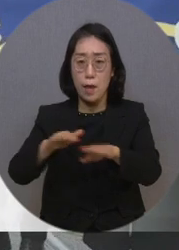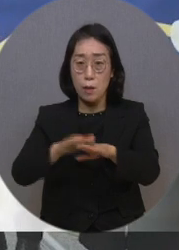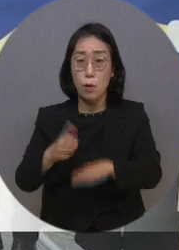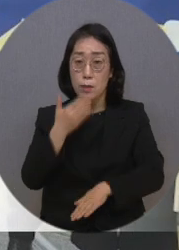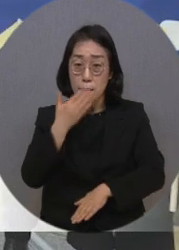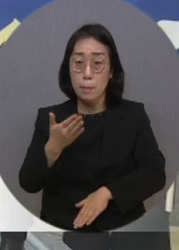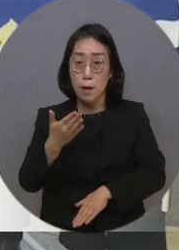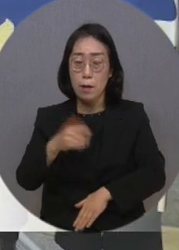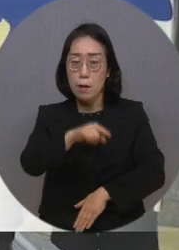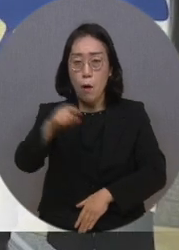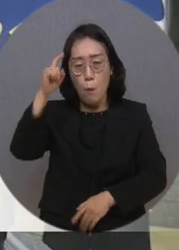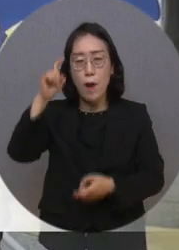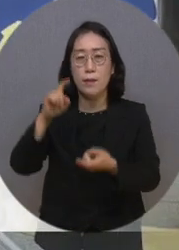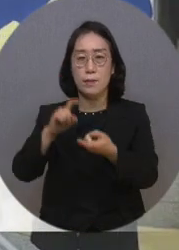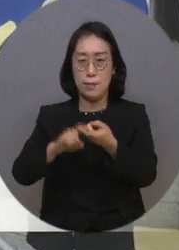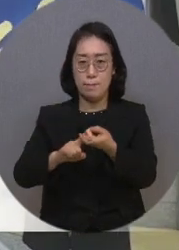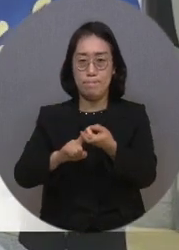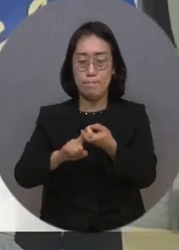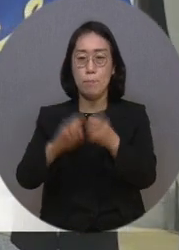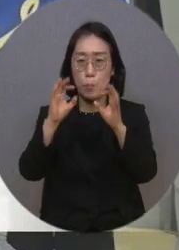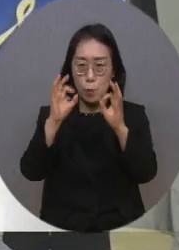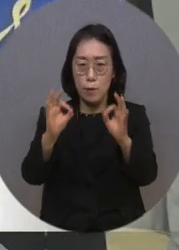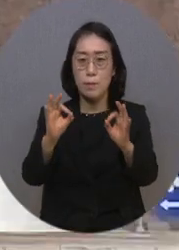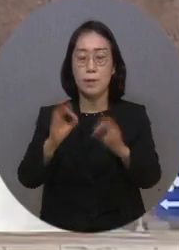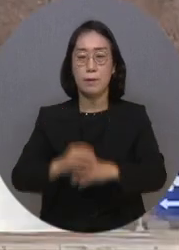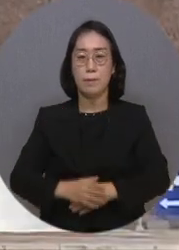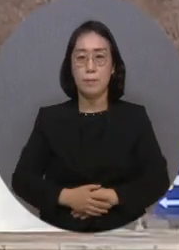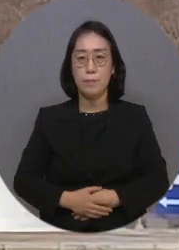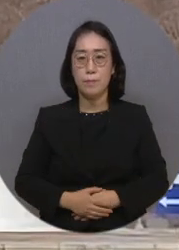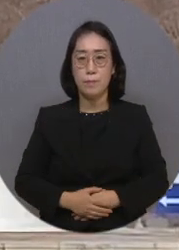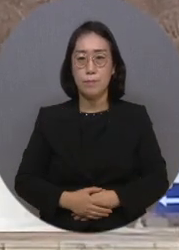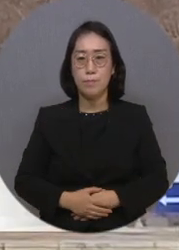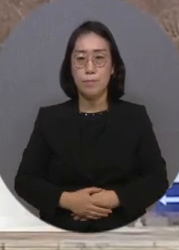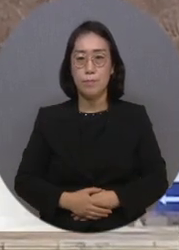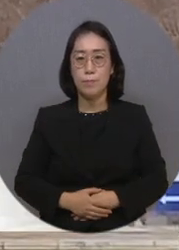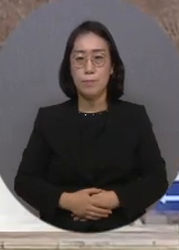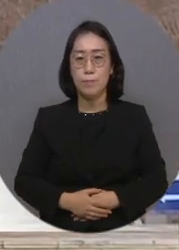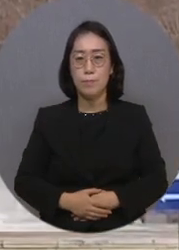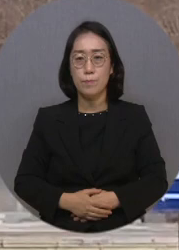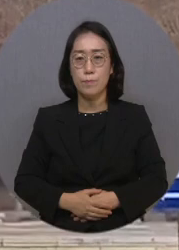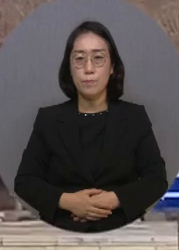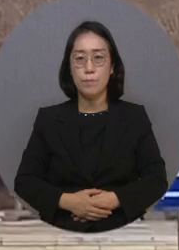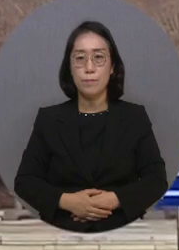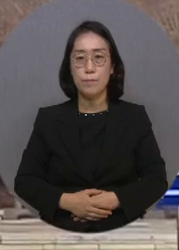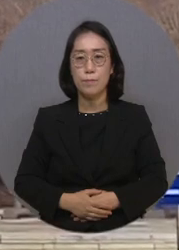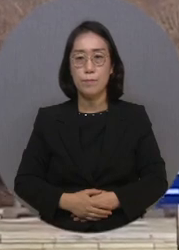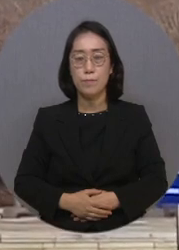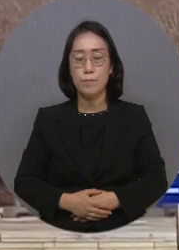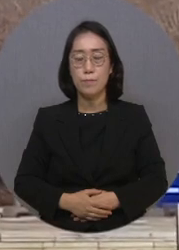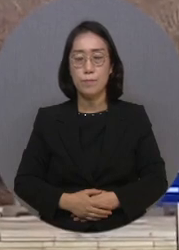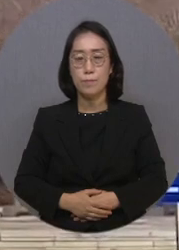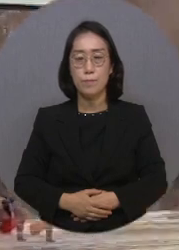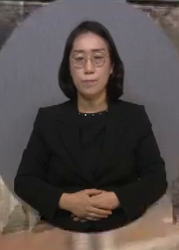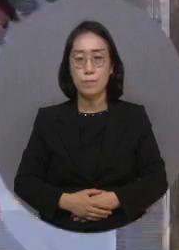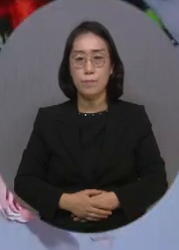수 있을지 도민들의 관심이 모이고 있습니다 복지tv 뉴스 황윤재입니다